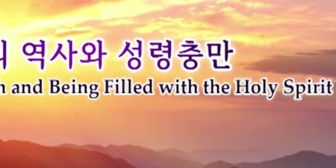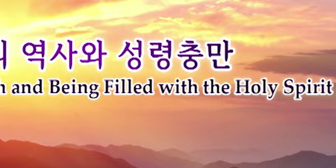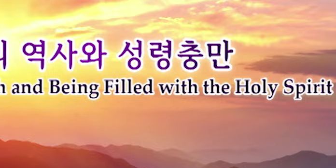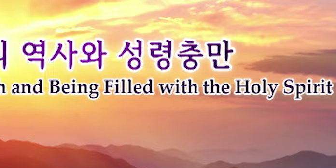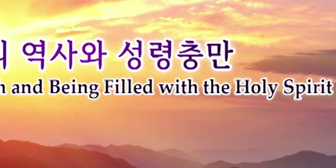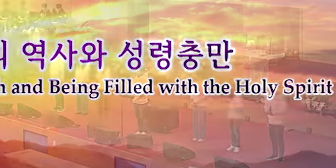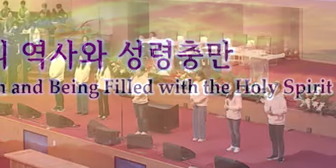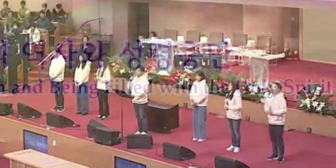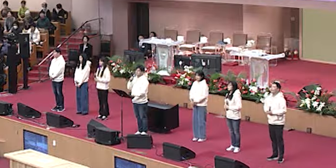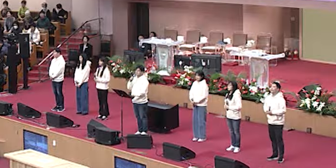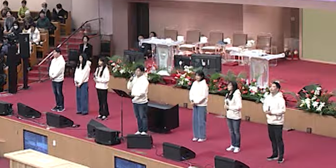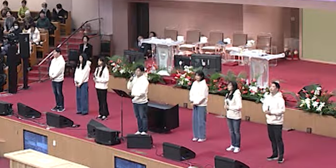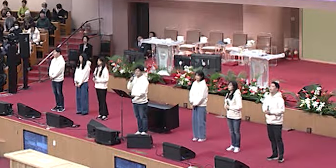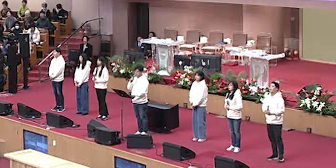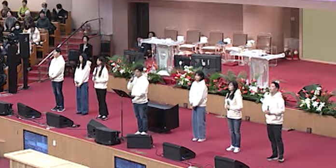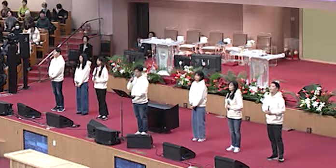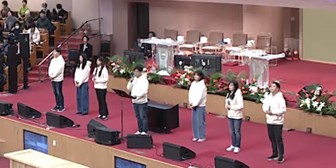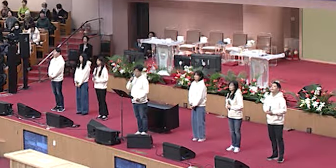할렐루야.